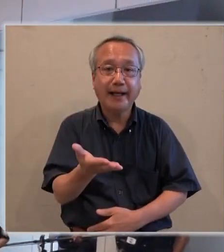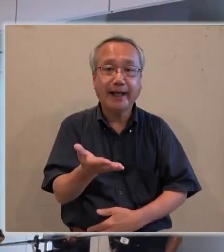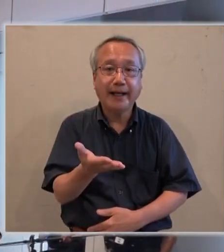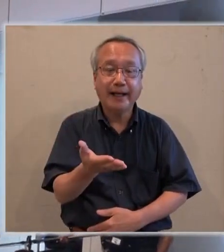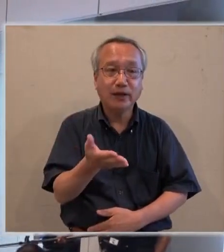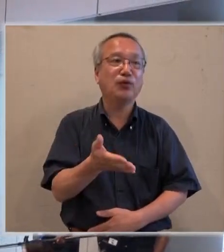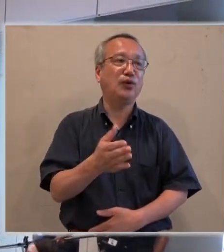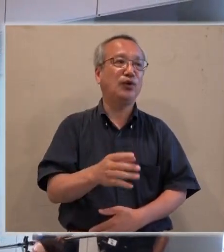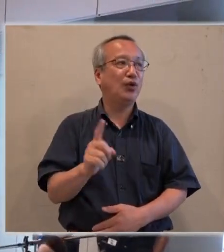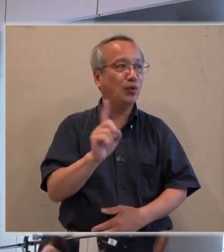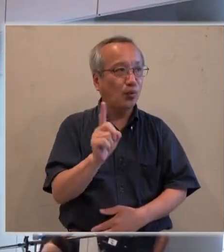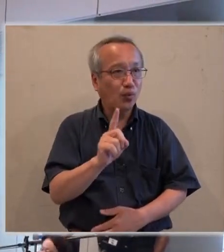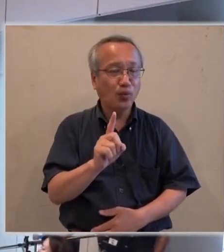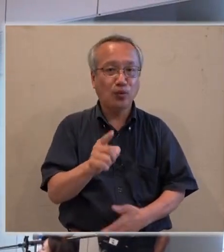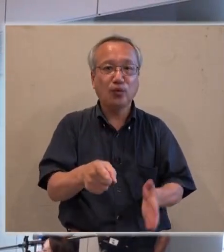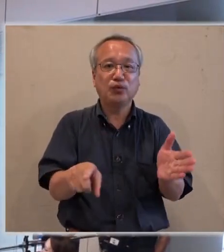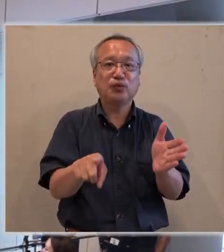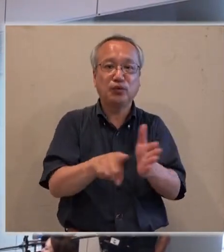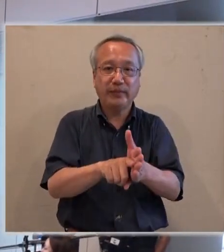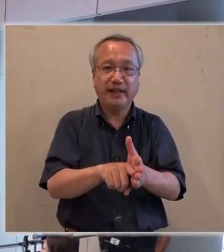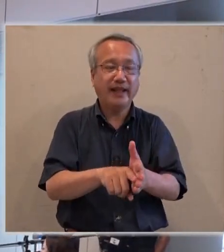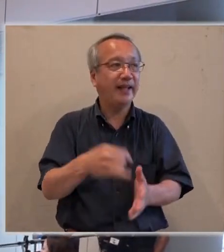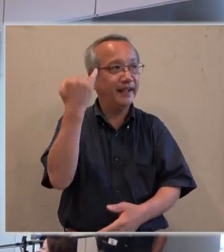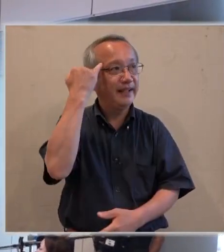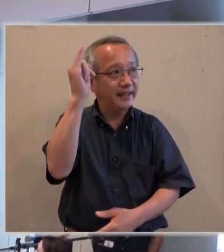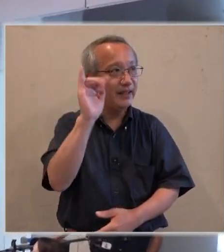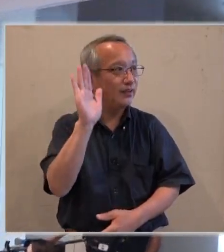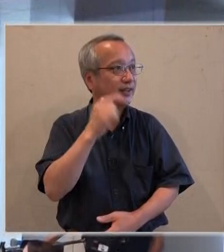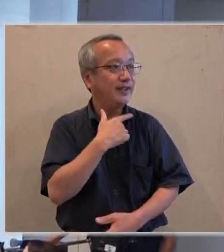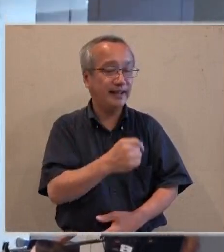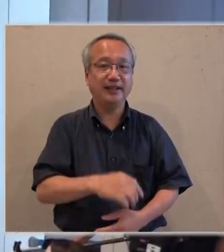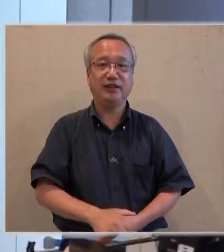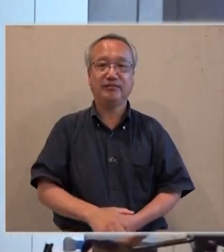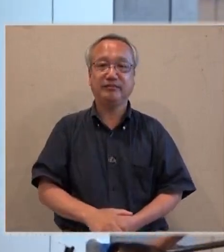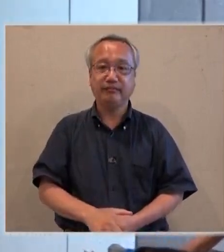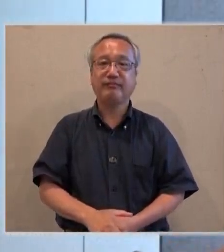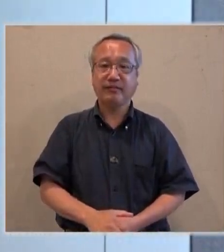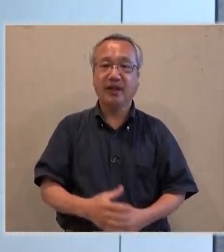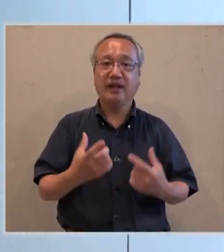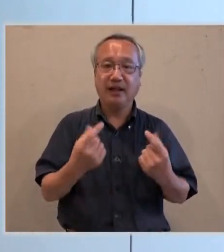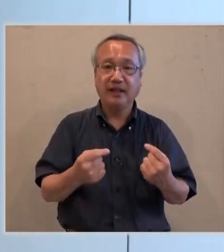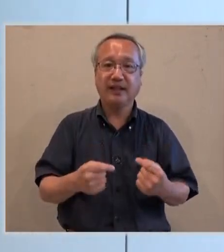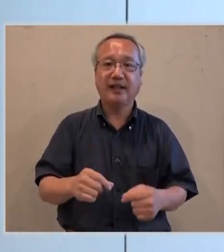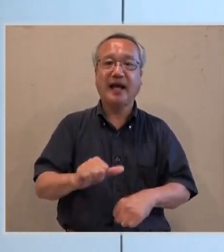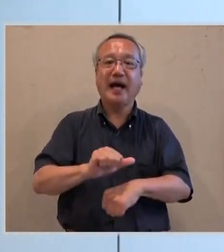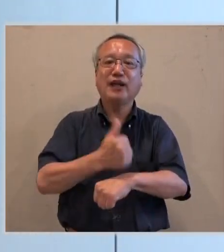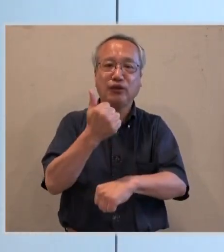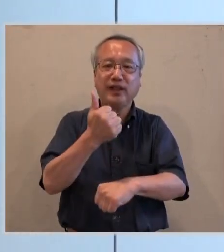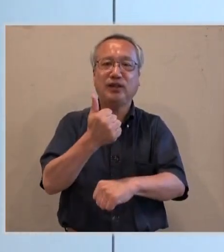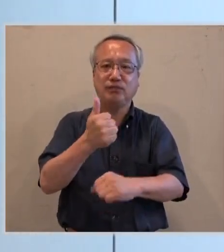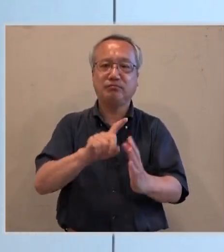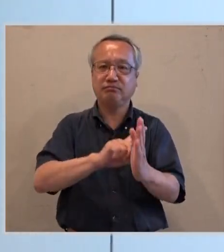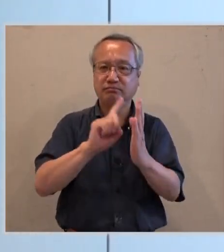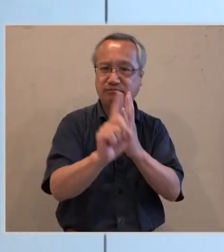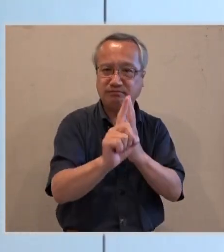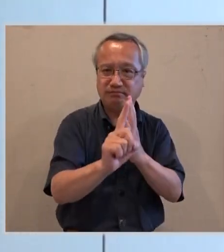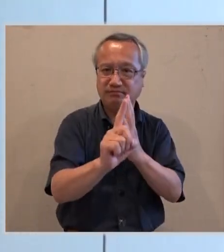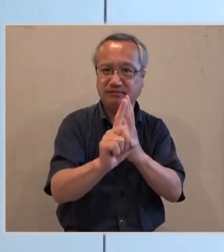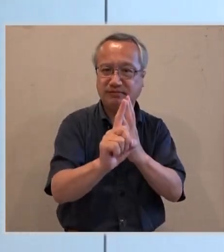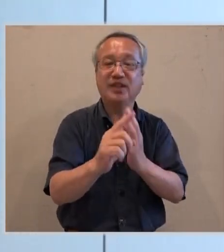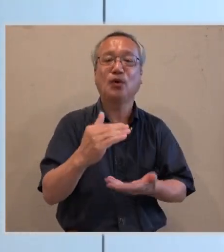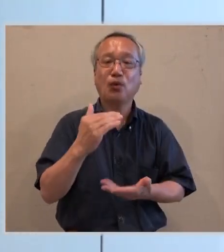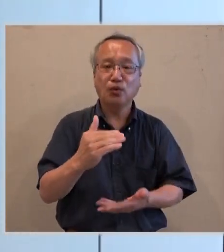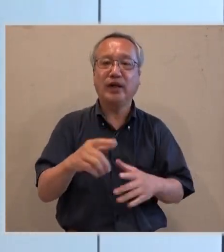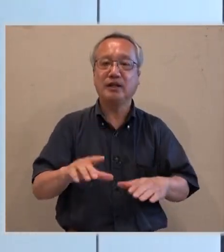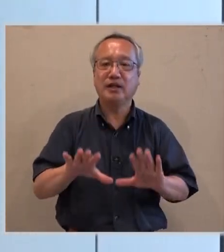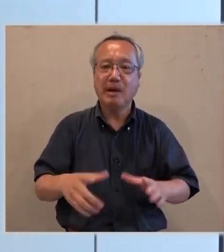のかというところも含めて、ちょっと、意見があったらいただきたいんですけれども、 はい、やはりアスリートファーストが今もキーワードであることは変